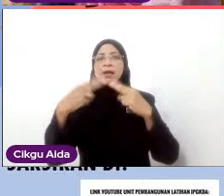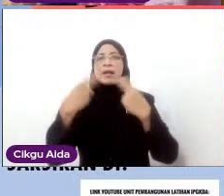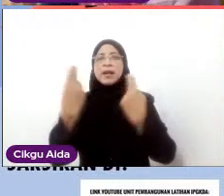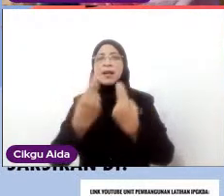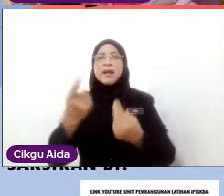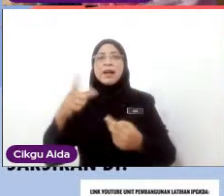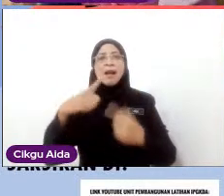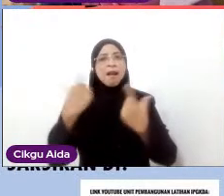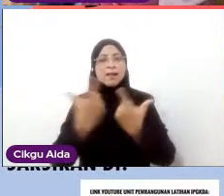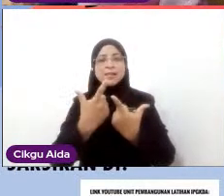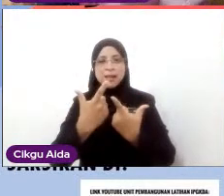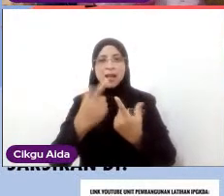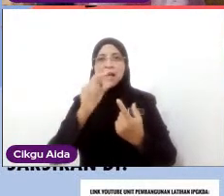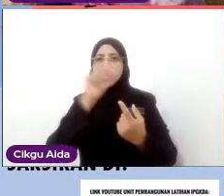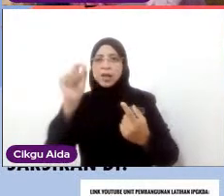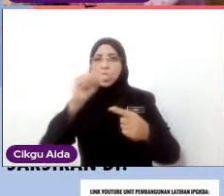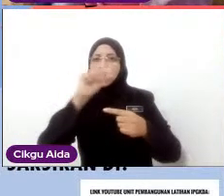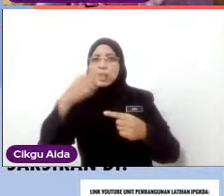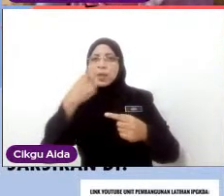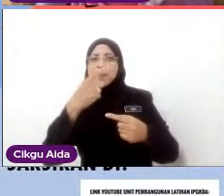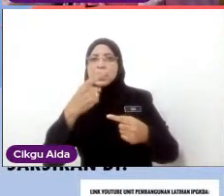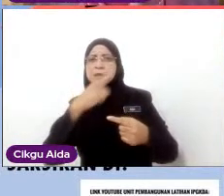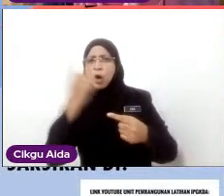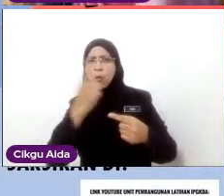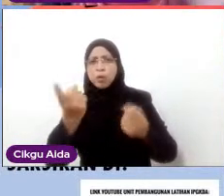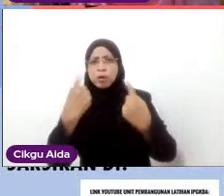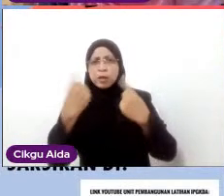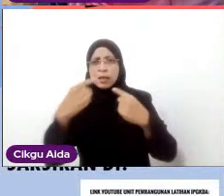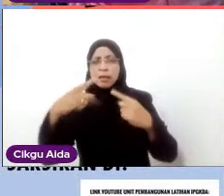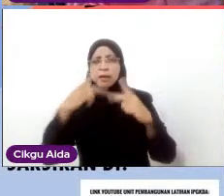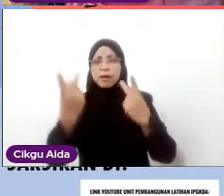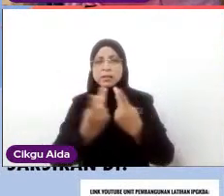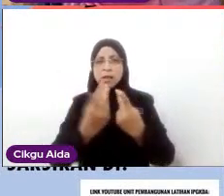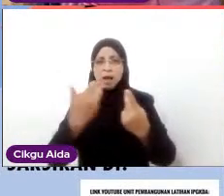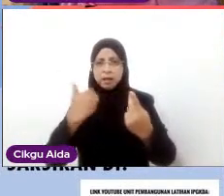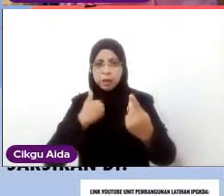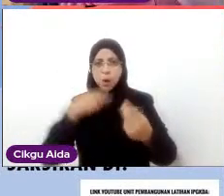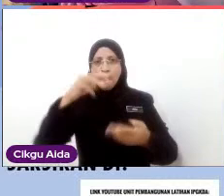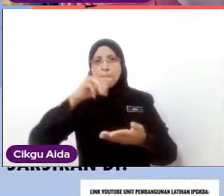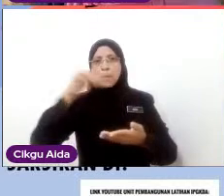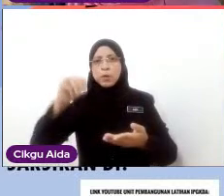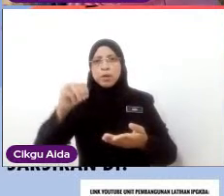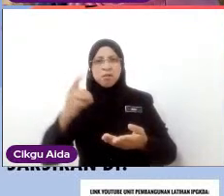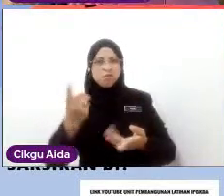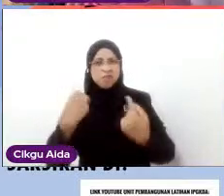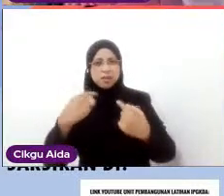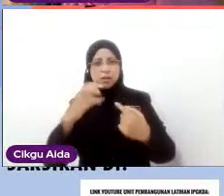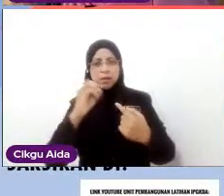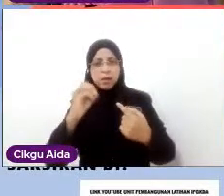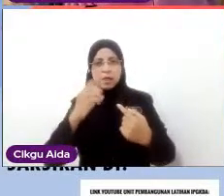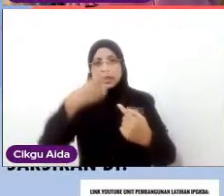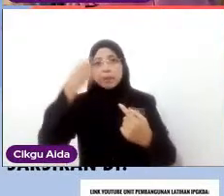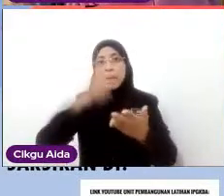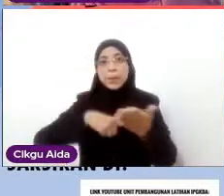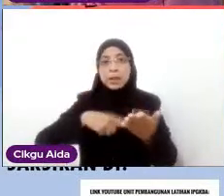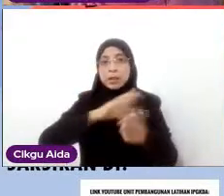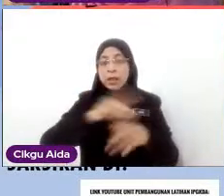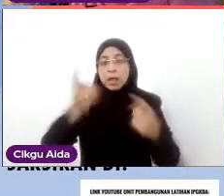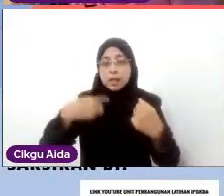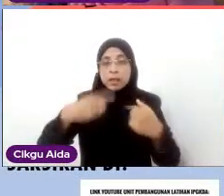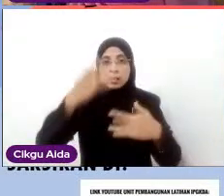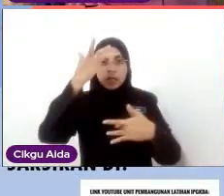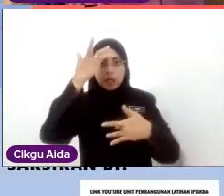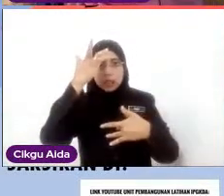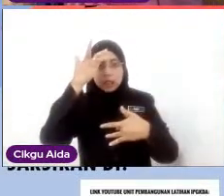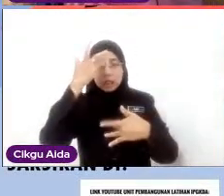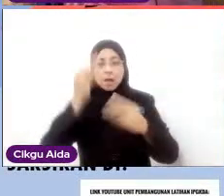tahu pun sebab bila cikgu isi Google Form ada sebab dia kan. Kita boleh tahu sebab apa dia kat situ, sebab tak sihat ke, berada di luar ke, tak ada internet